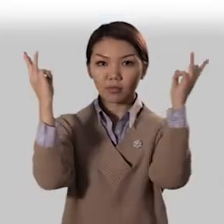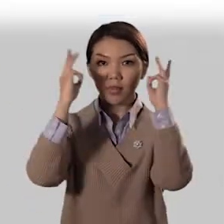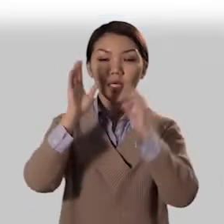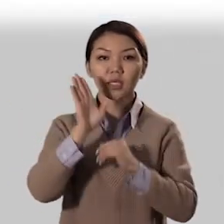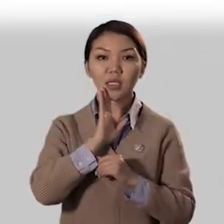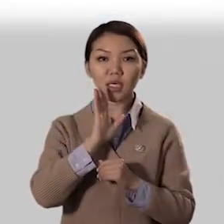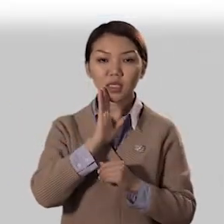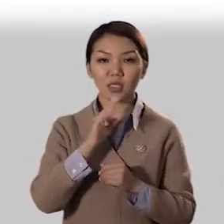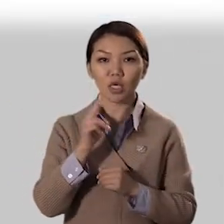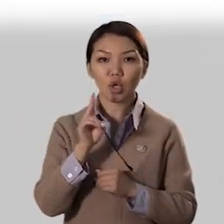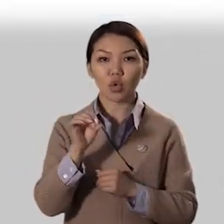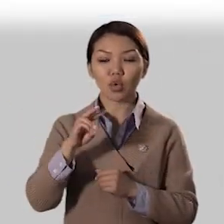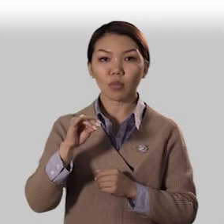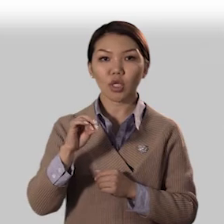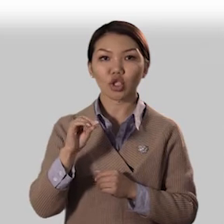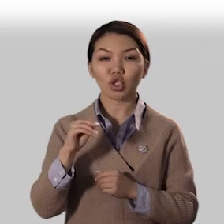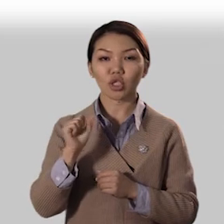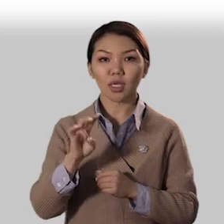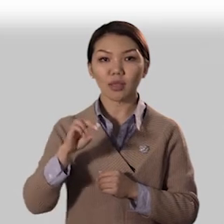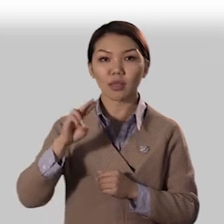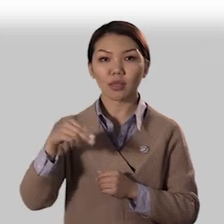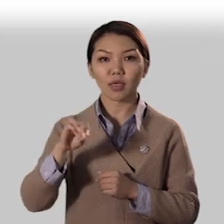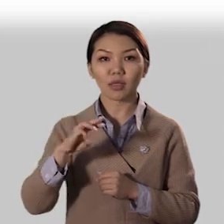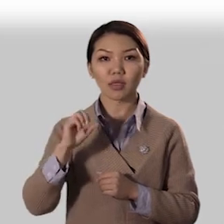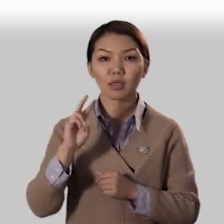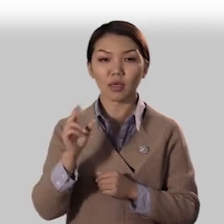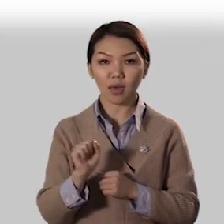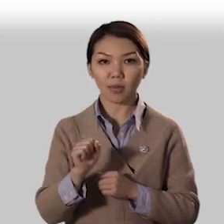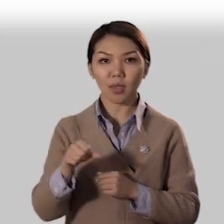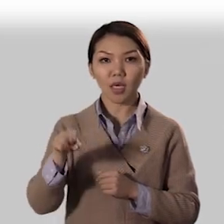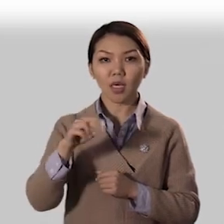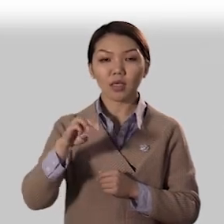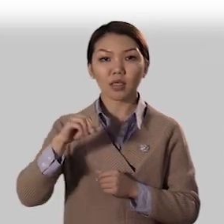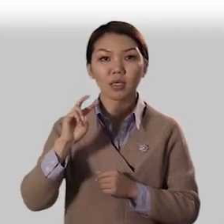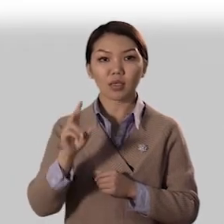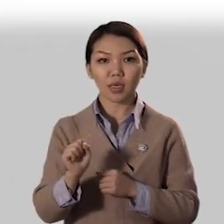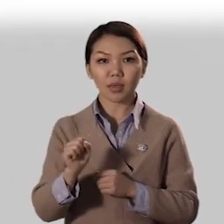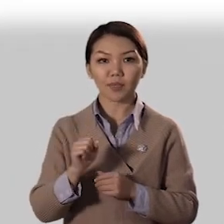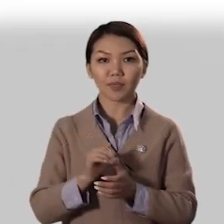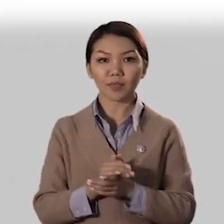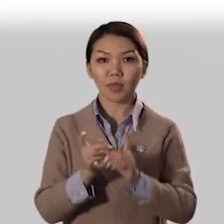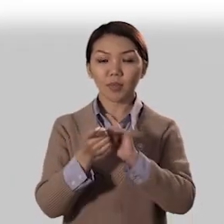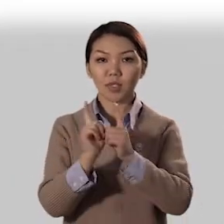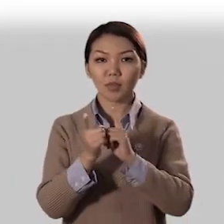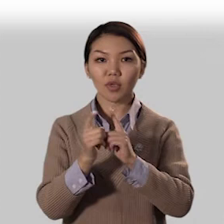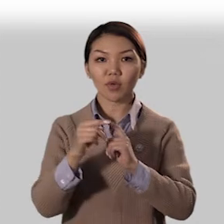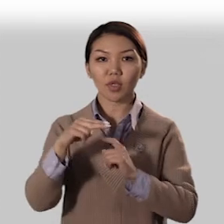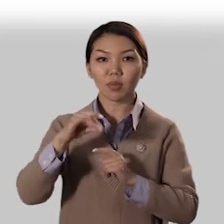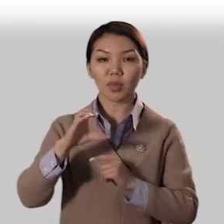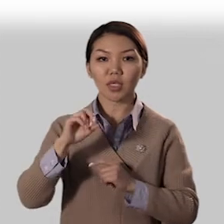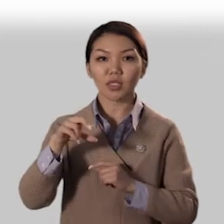что же означает слово датка дат х с персидского